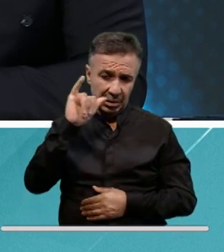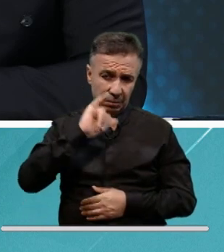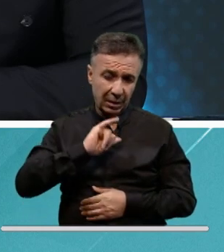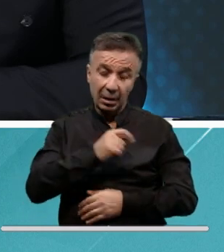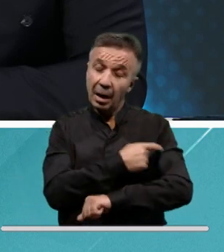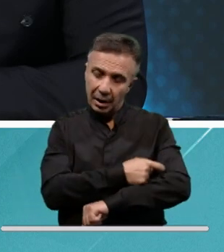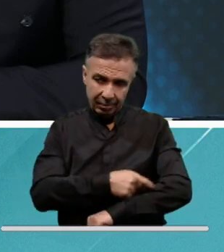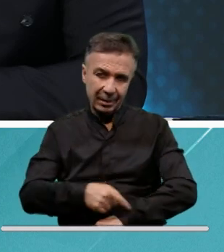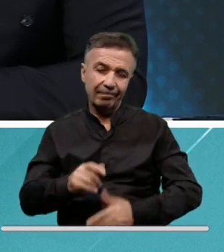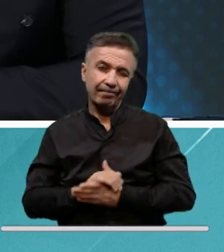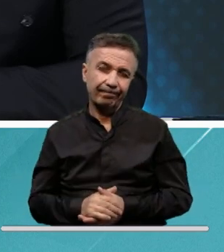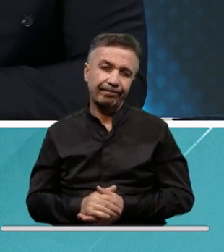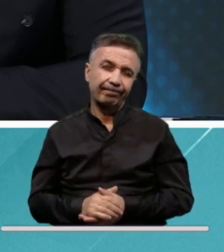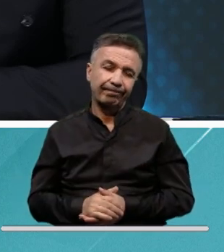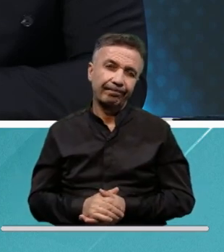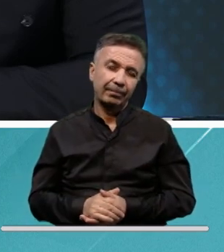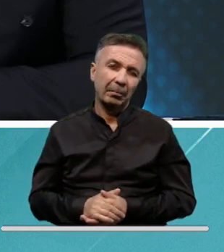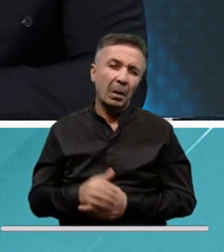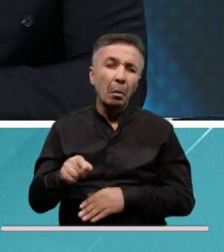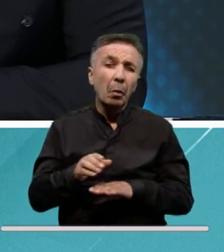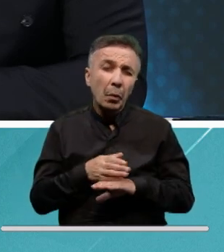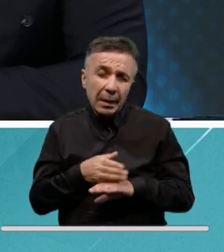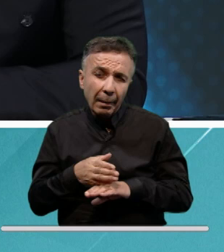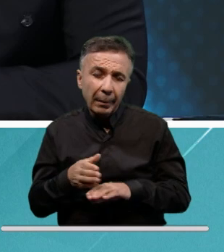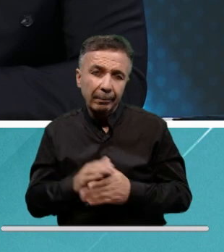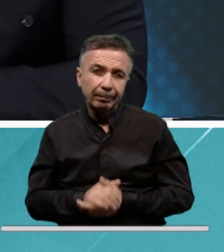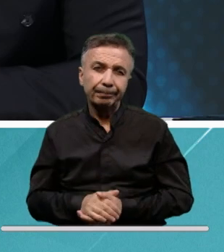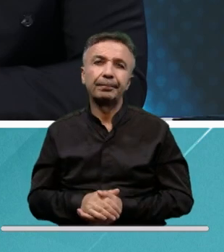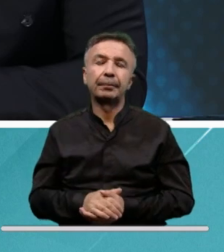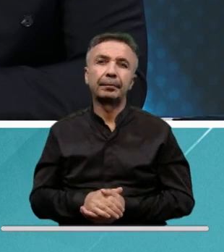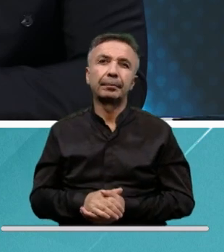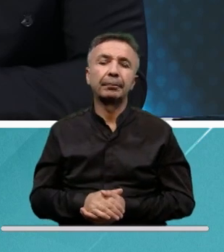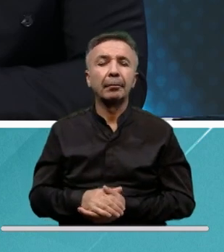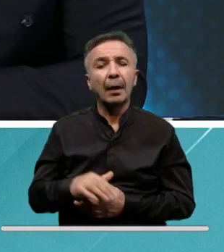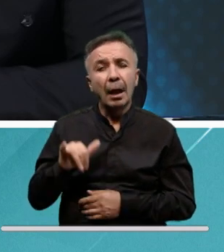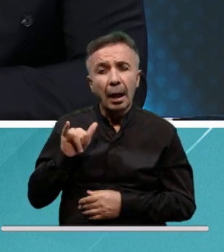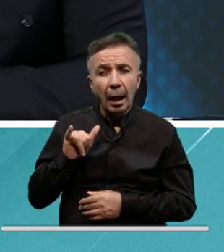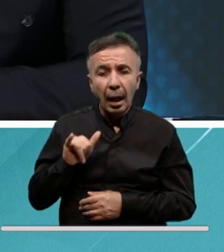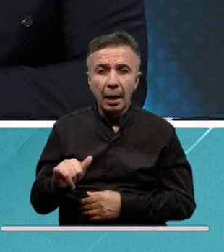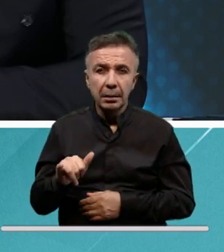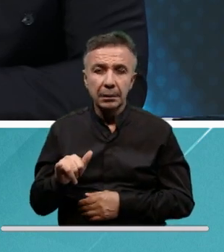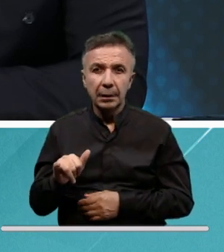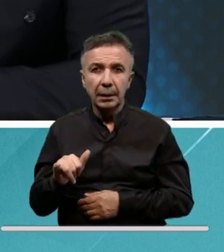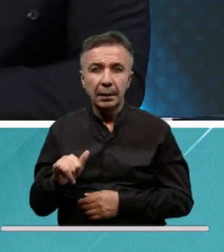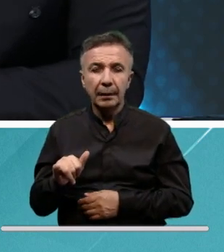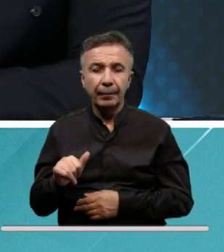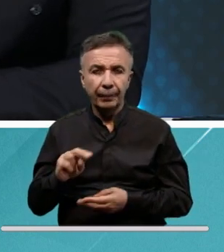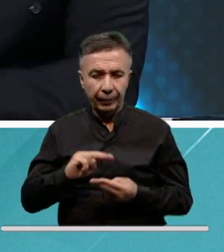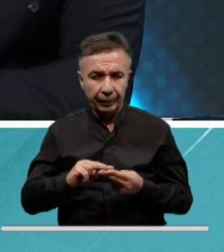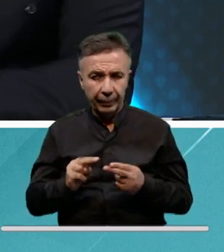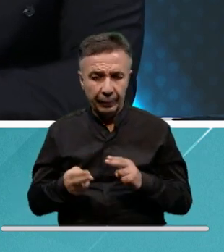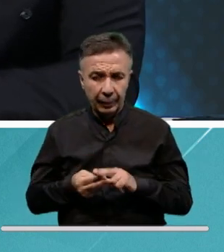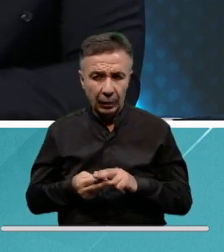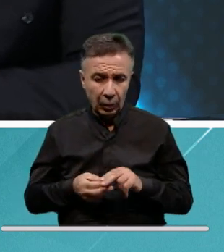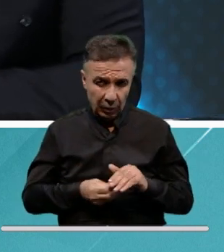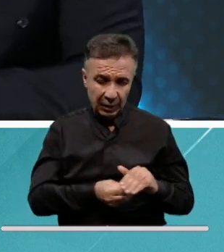haramdır eee ondan dolayı aynı şekilde sihir ilmi de